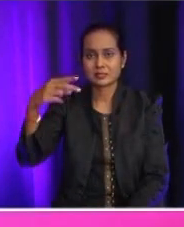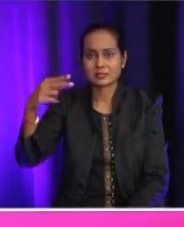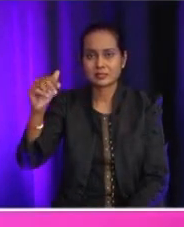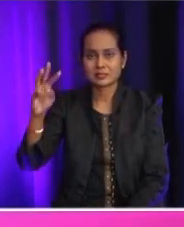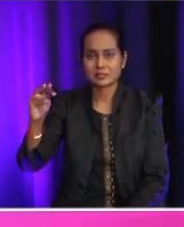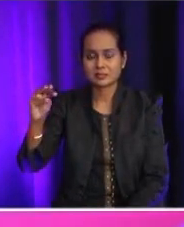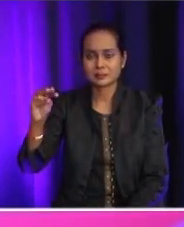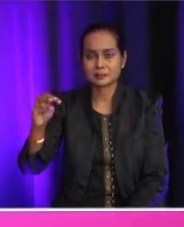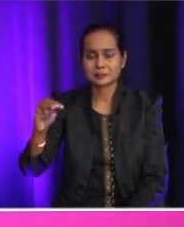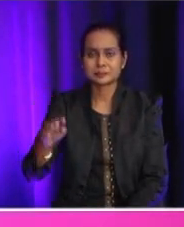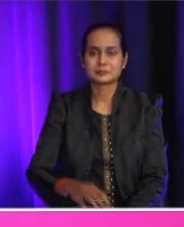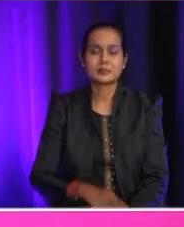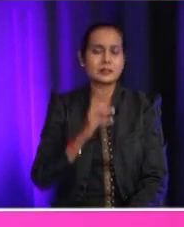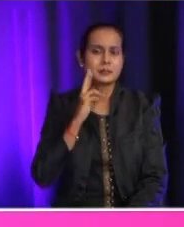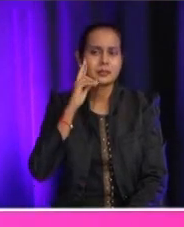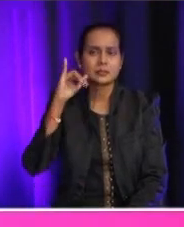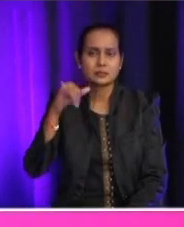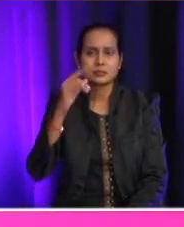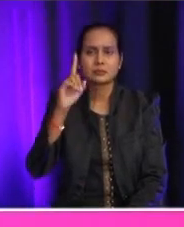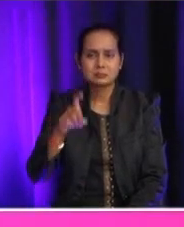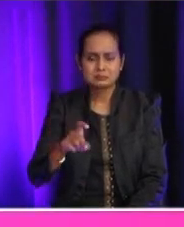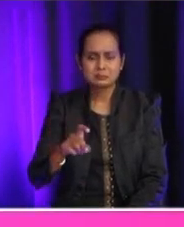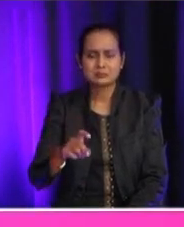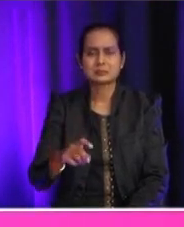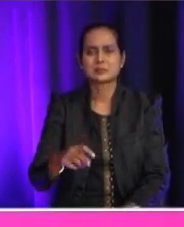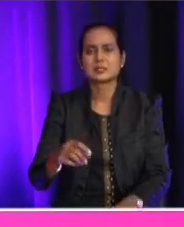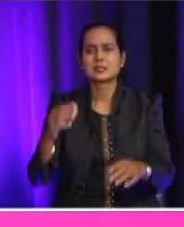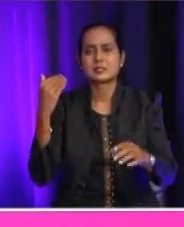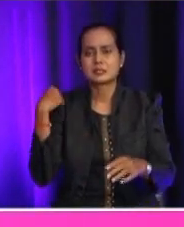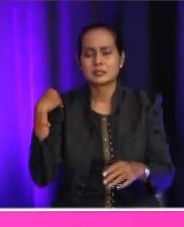golongan belia juga perlu mengamalkan budaya membaca.